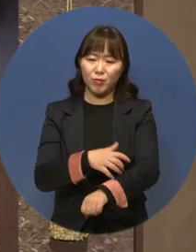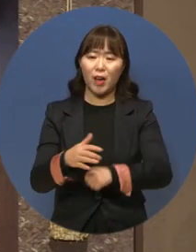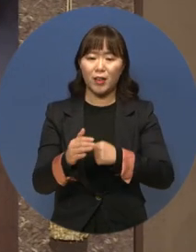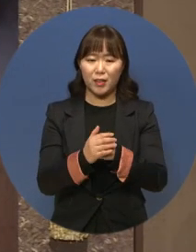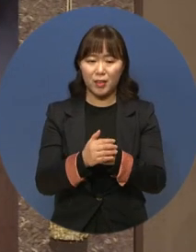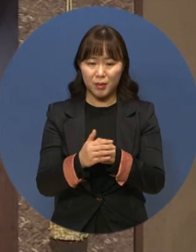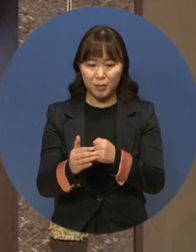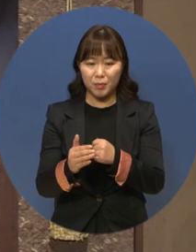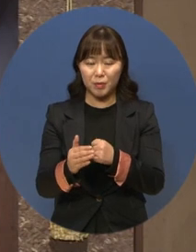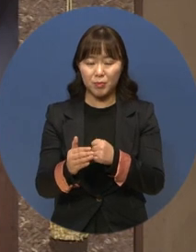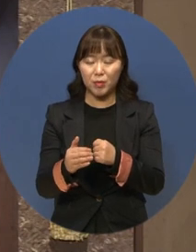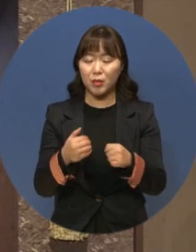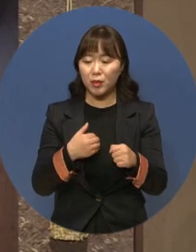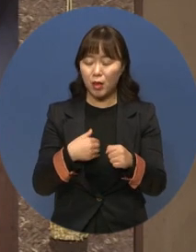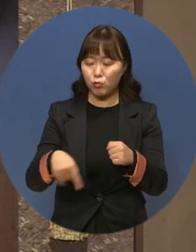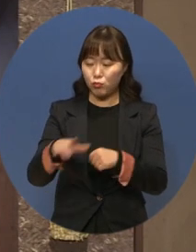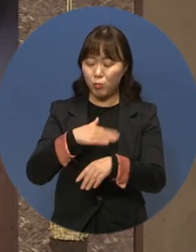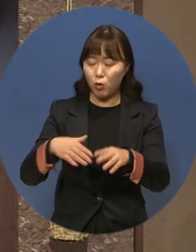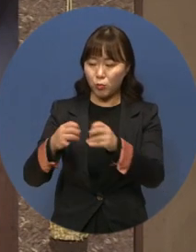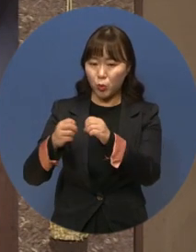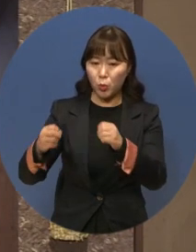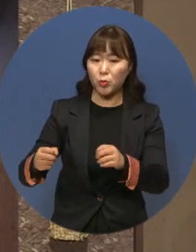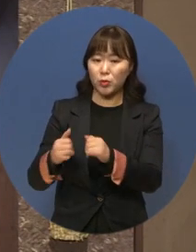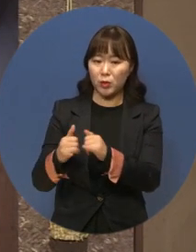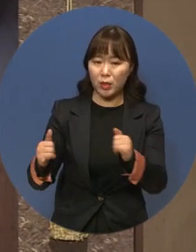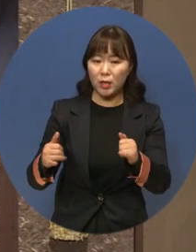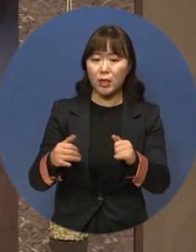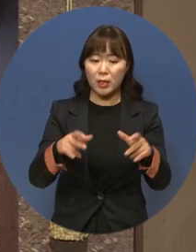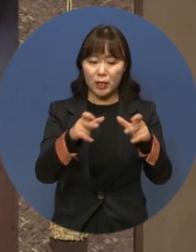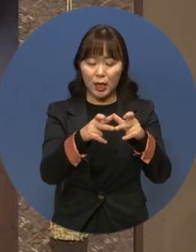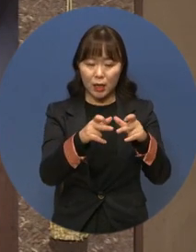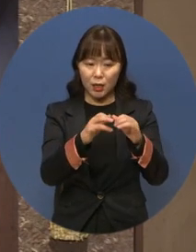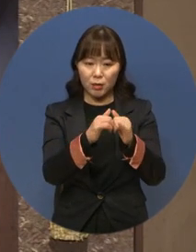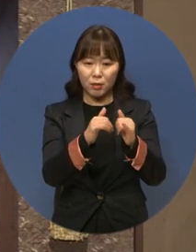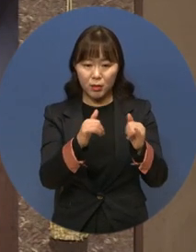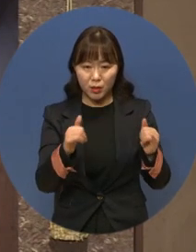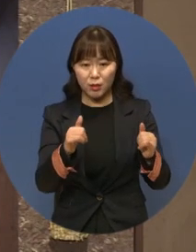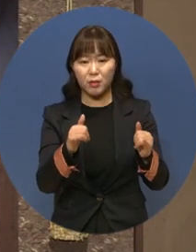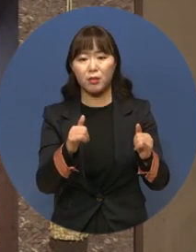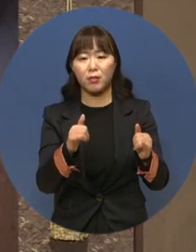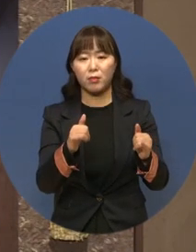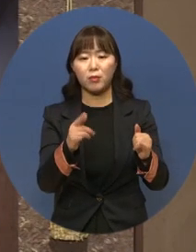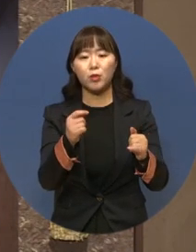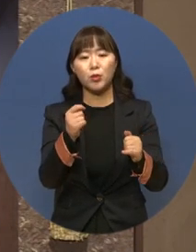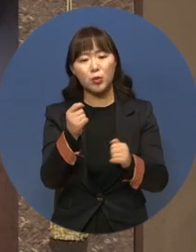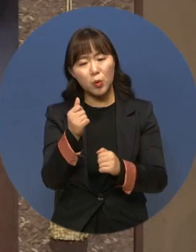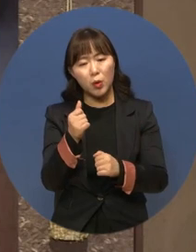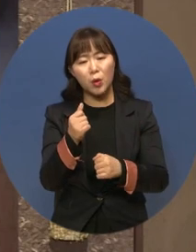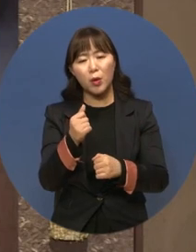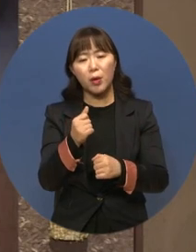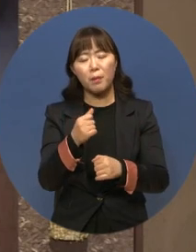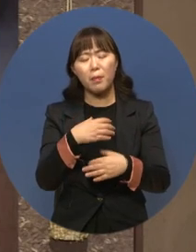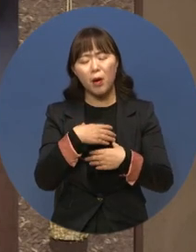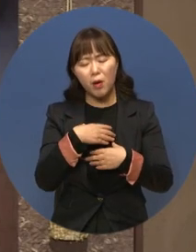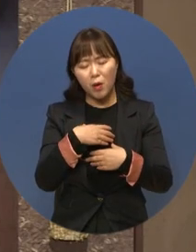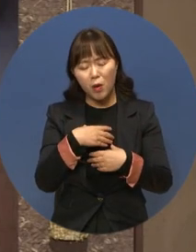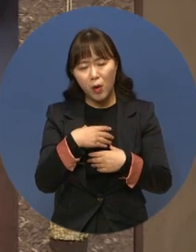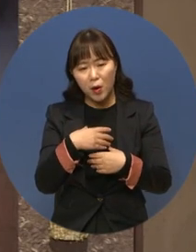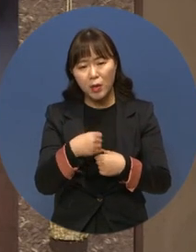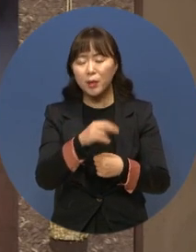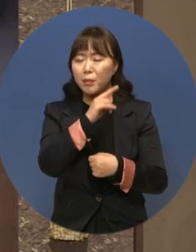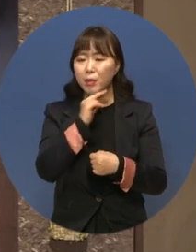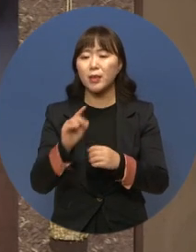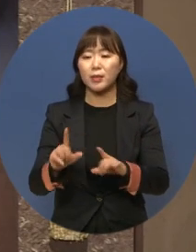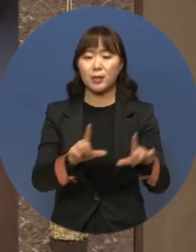내가 불편하기 때문에 내 동료들 내 장애를 가지고 있는 사람들이 좀 편리한 삶. 을